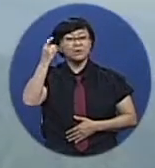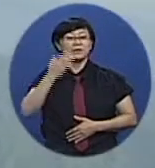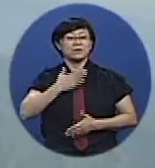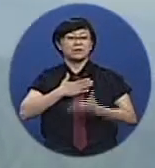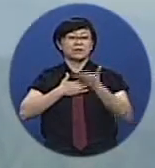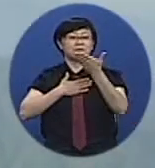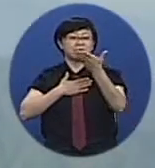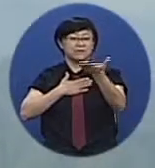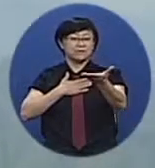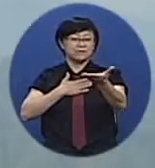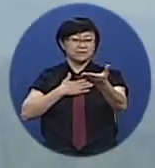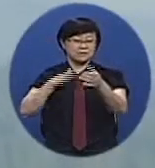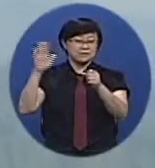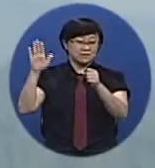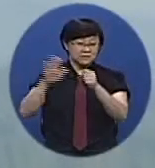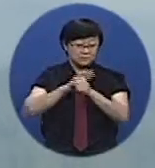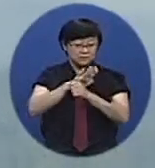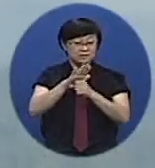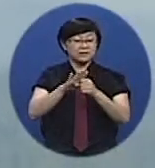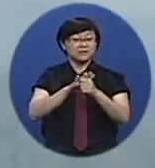하필이면 왜 내가 너를